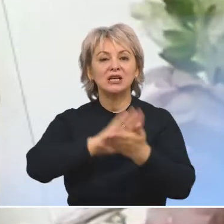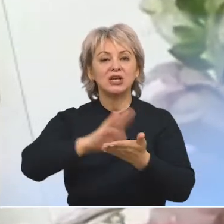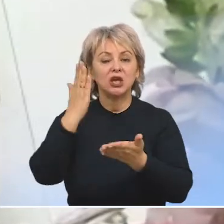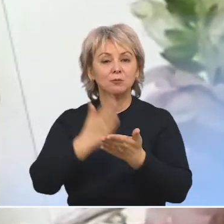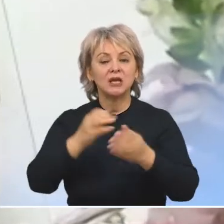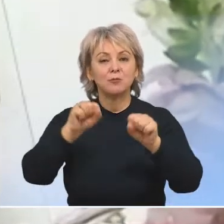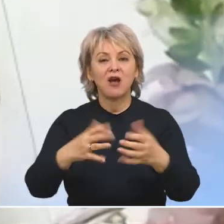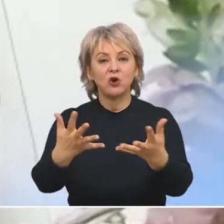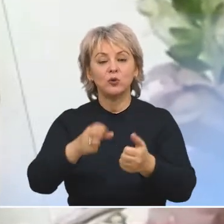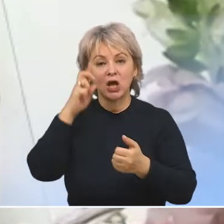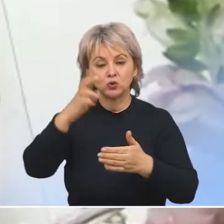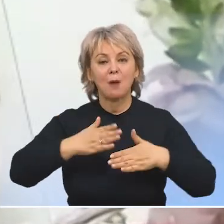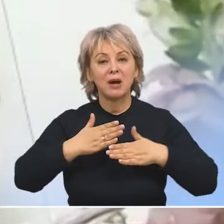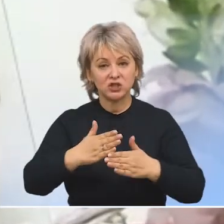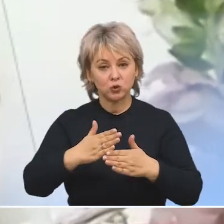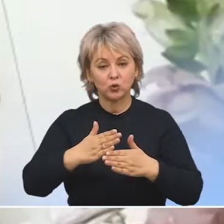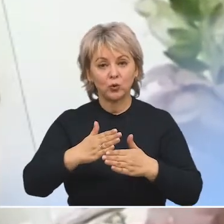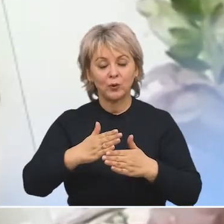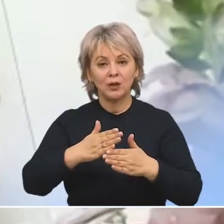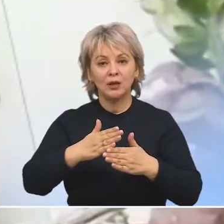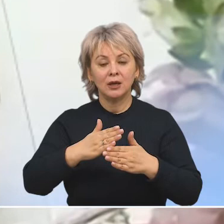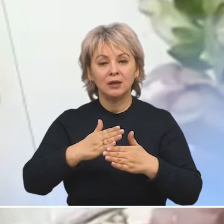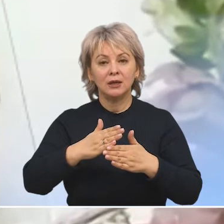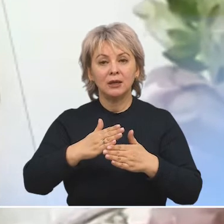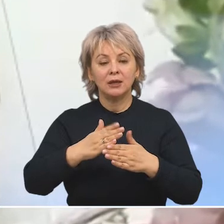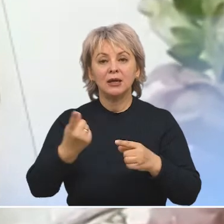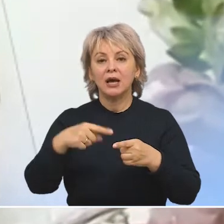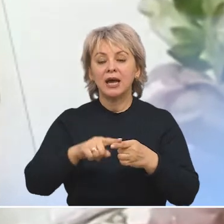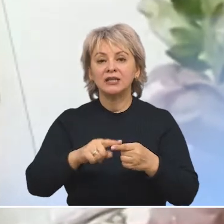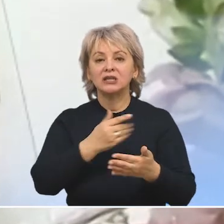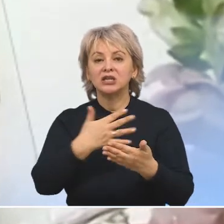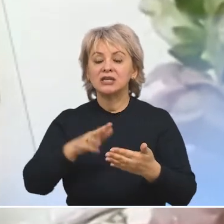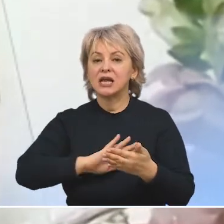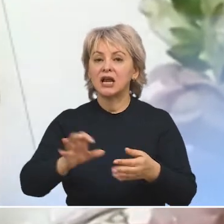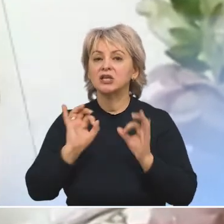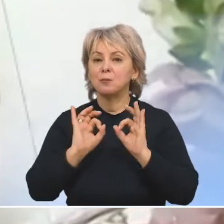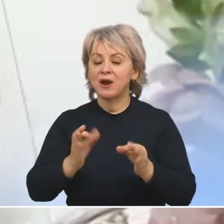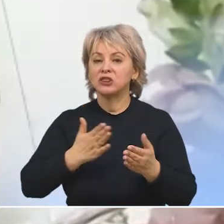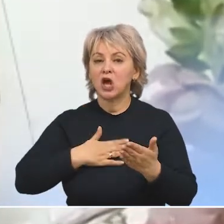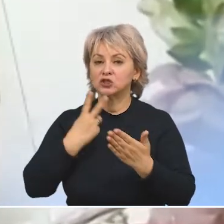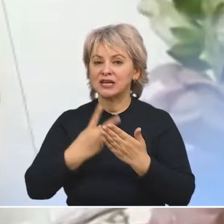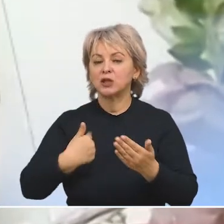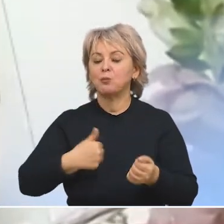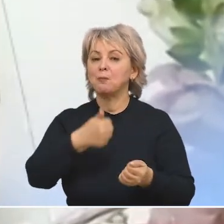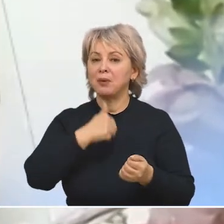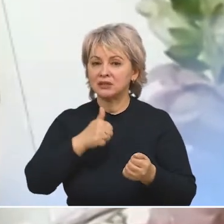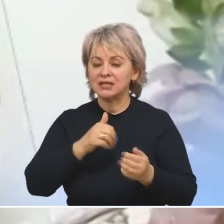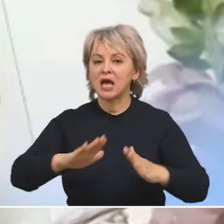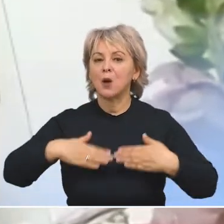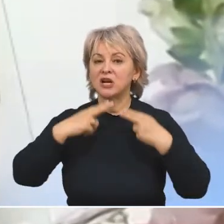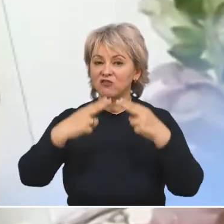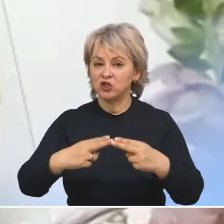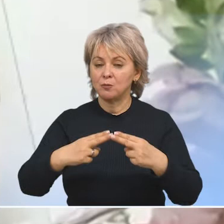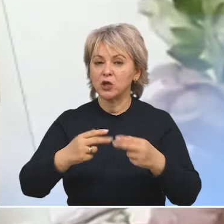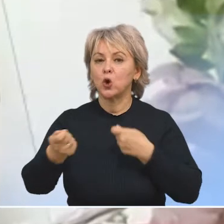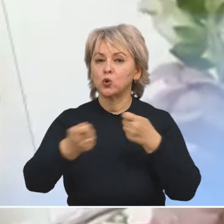не имеет права получить государственную поддержку. Это несколько несправедливо, на наш взгляд. Мы пытаемся